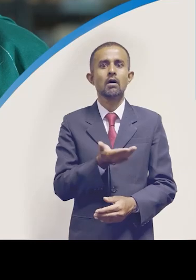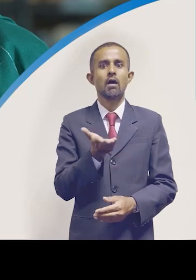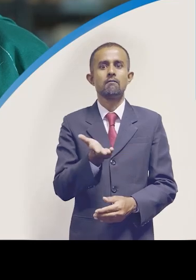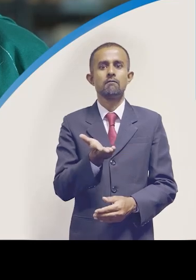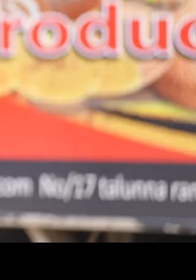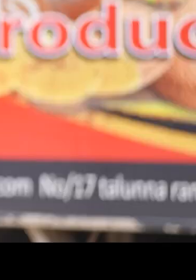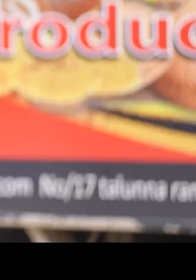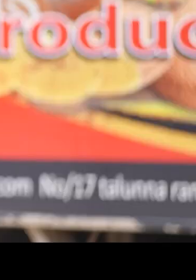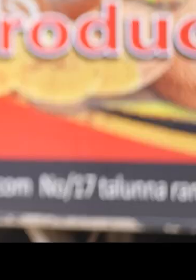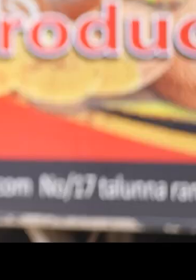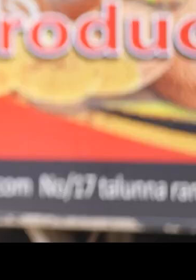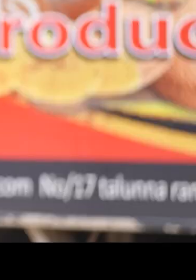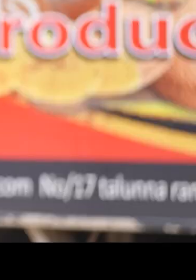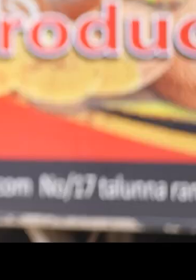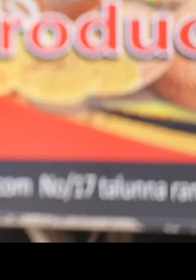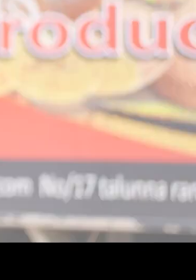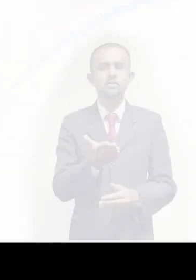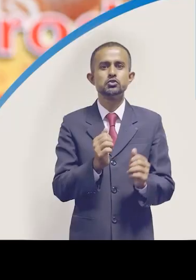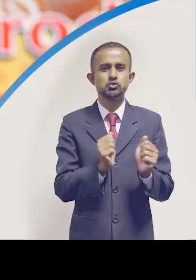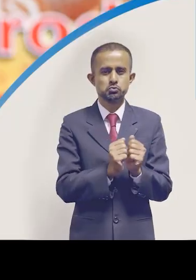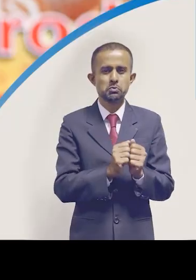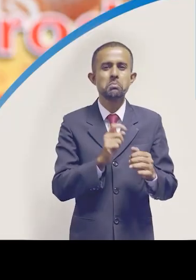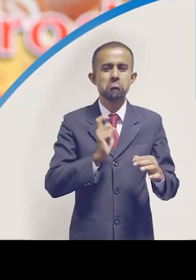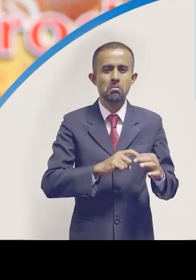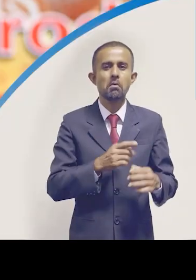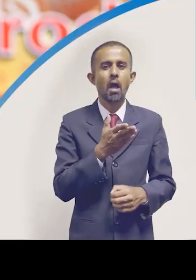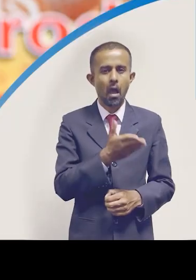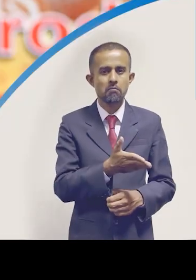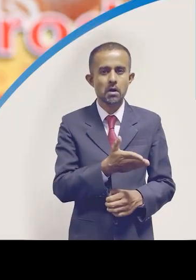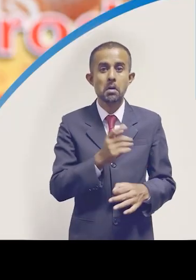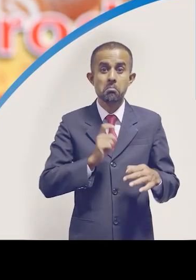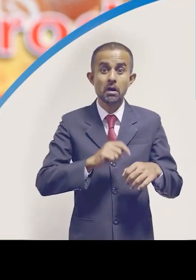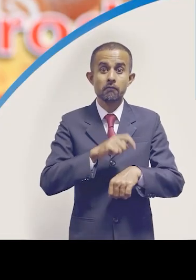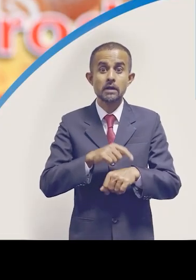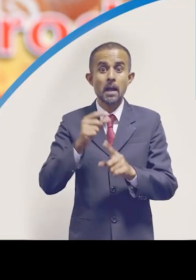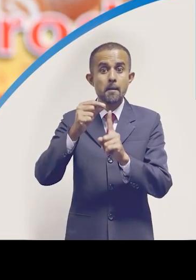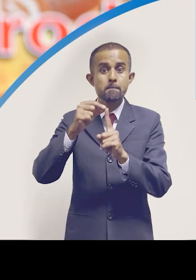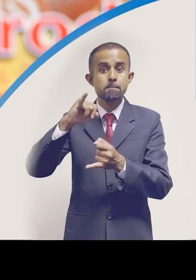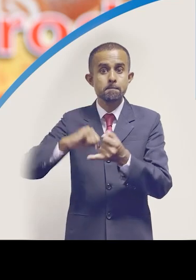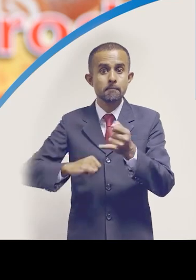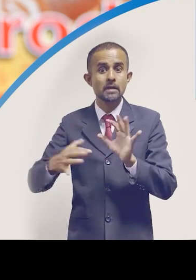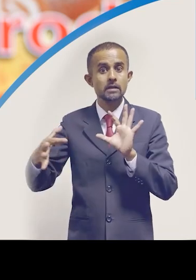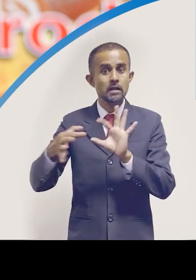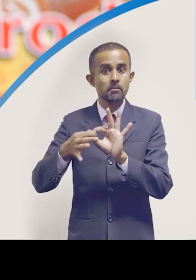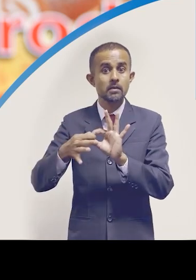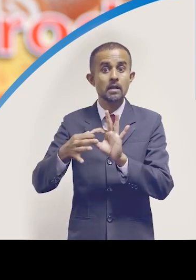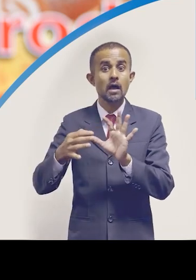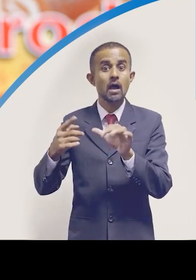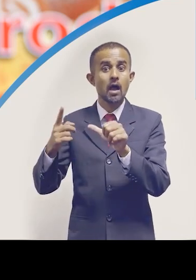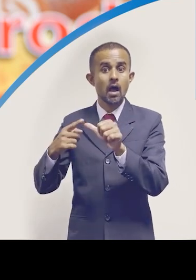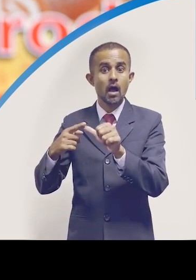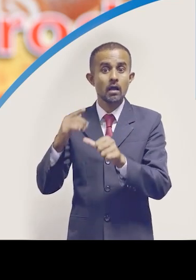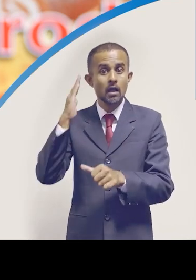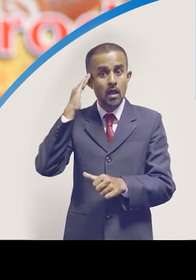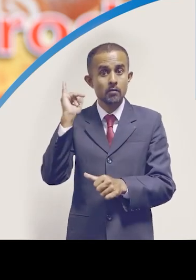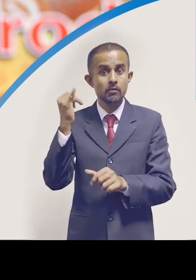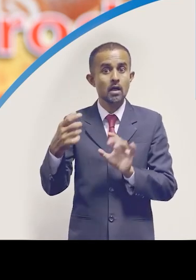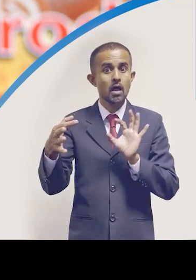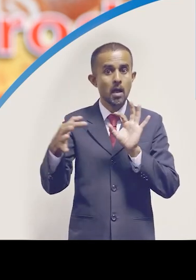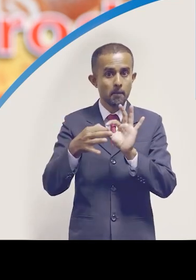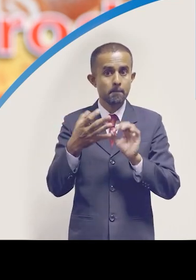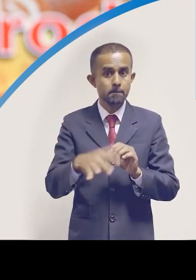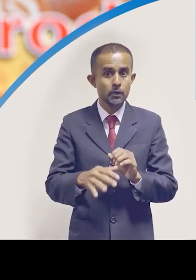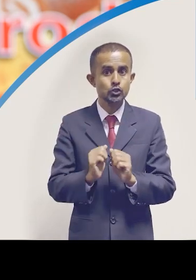තරුණියෝ කියලා. දිලංක මහතා. සේවක ප්‍රශ්නයක් තිබුණා. ඒ ප්‍රශ්නේ තියෙද්දි ඒජ් ඔෆිස් එකට සම්බන්ධ වෙලා මම අයිරමිස් හා සම්බන්ධ